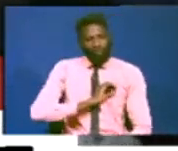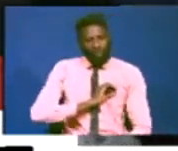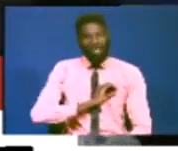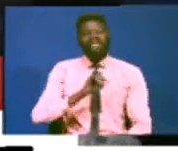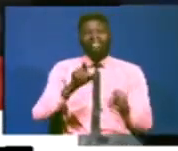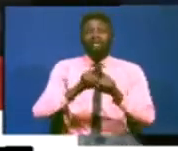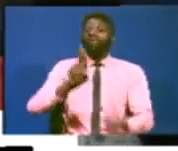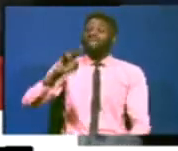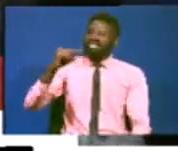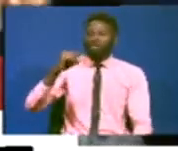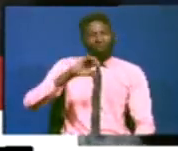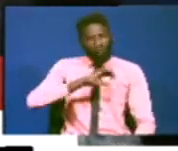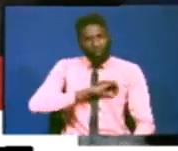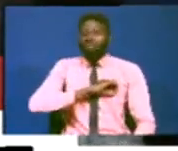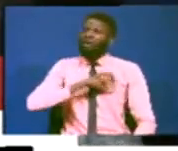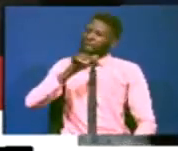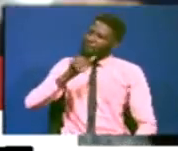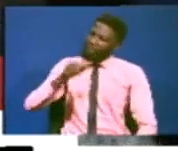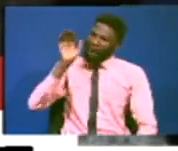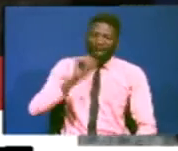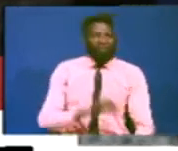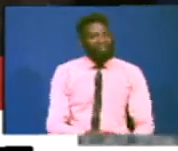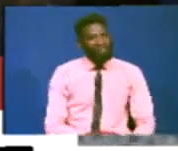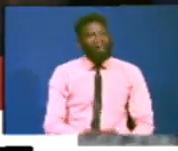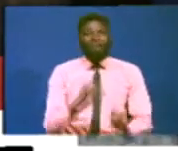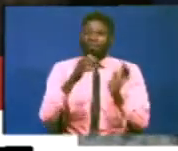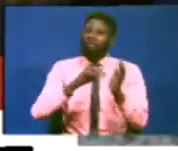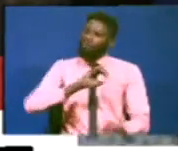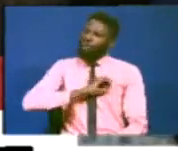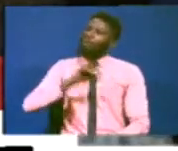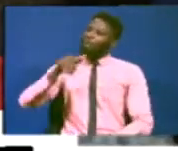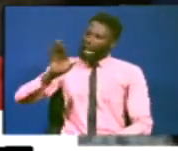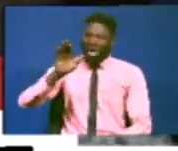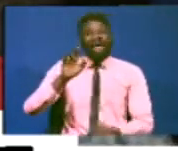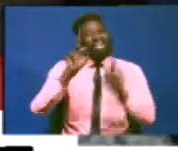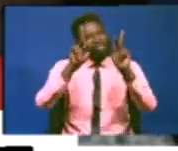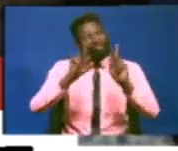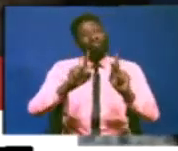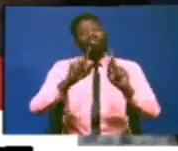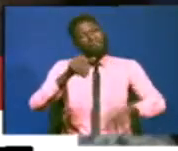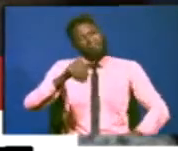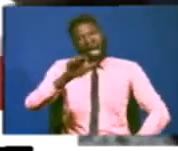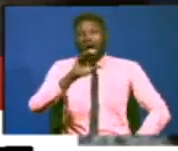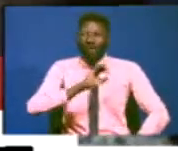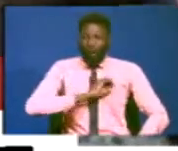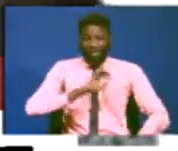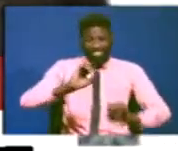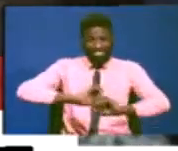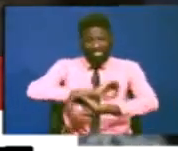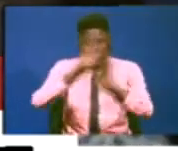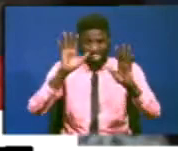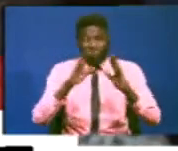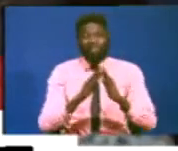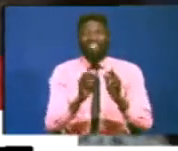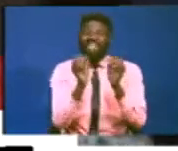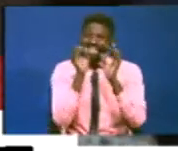Washirigisi yuko na yao, Machakos yuko na yao, Kisumu yuko na yao. Meleona,